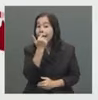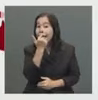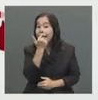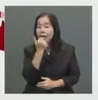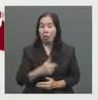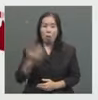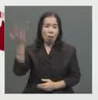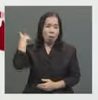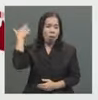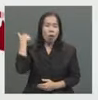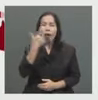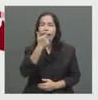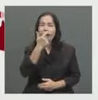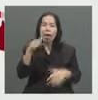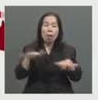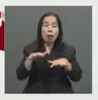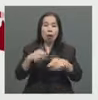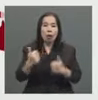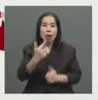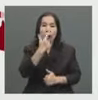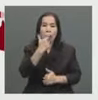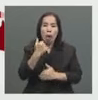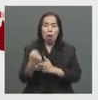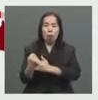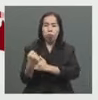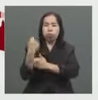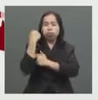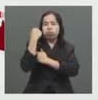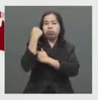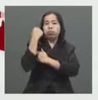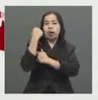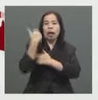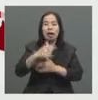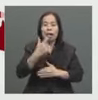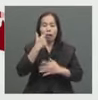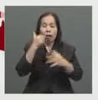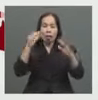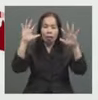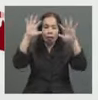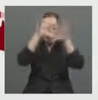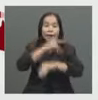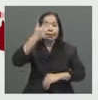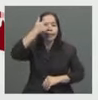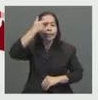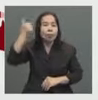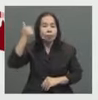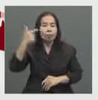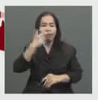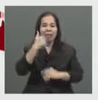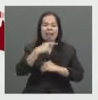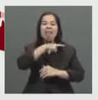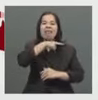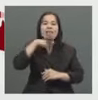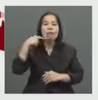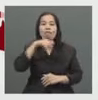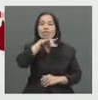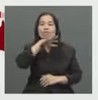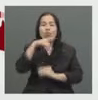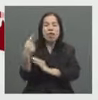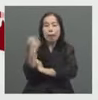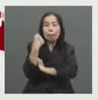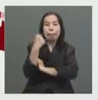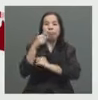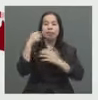ากเดิมนี้แดงธรรมดาตอนหลังมาเขาต้องไปเพิ่มเป็นสีออกดำไปแล้วนะครับแดงจนกระทั่งเป็นแดงเลือดหมูไปแล้วต